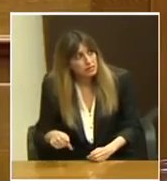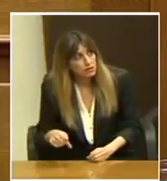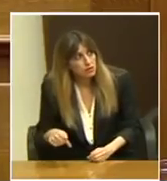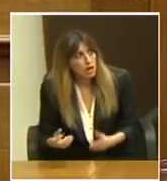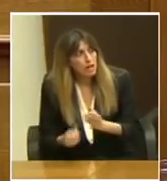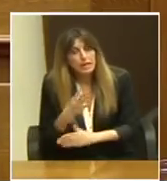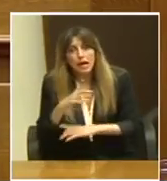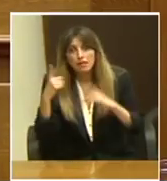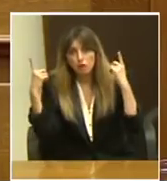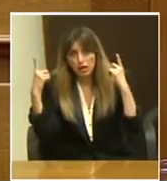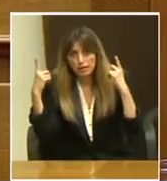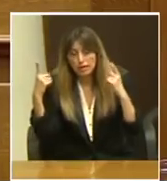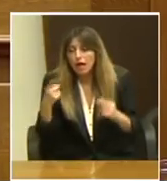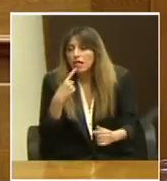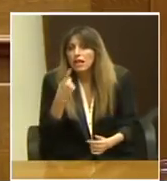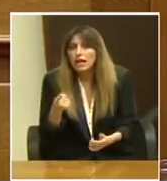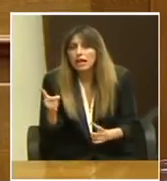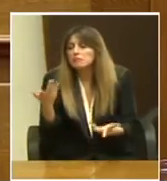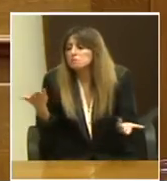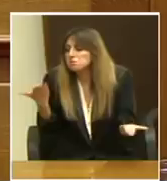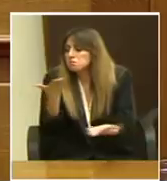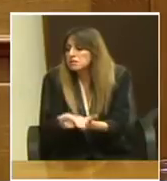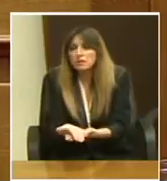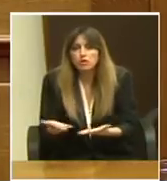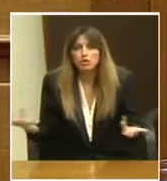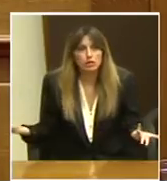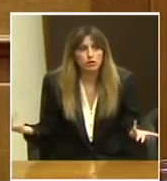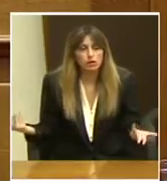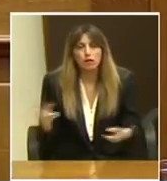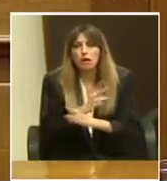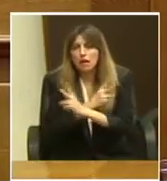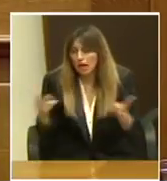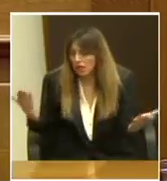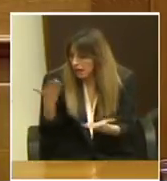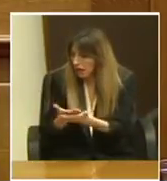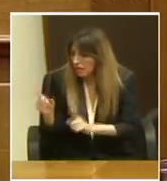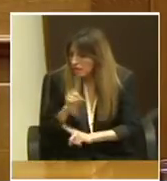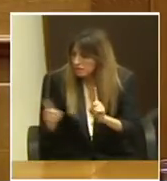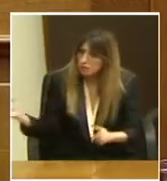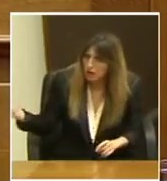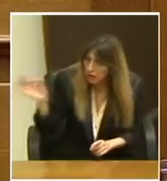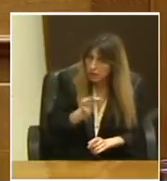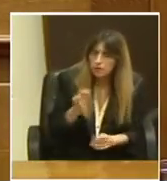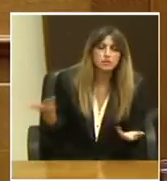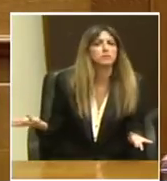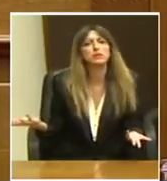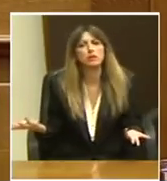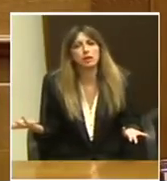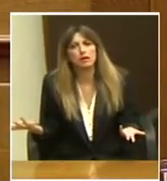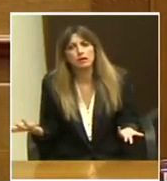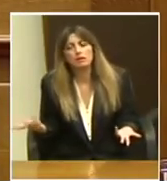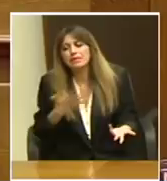θέση τους. Ποια είναι η θέση σας? Καλά, εμείς τα δώσαμε, είμαστε κακοί άνθρωποι, στραβοί, γέροντες κλπ.